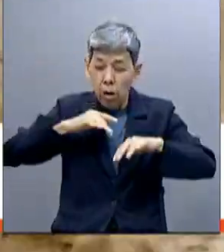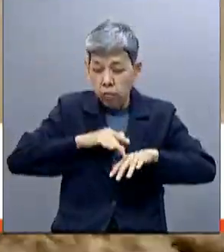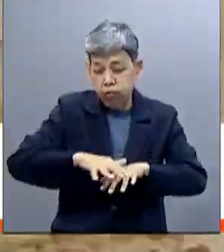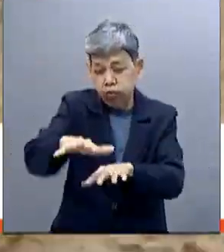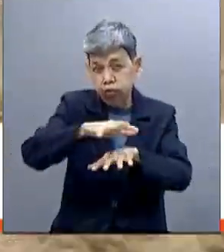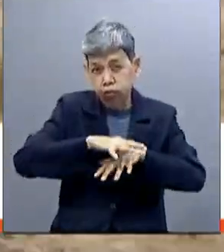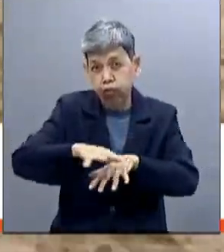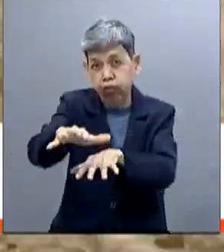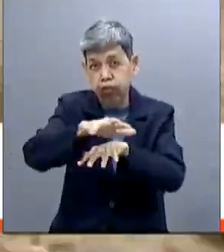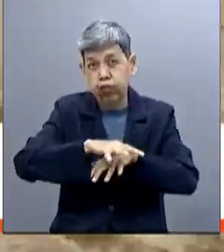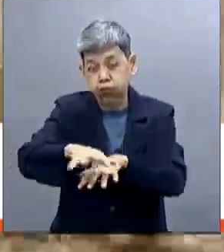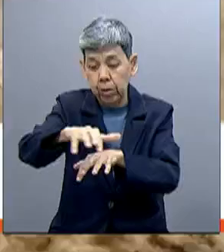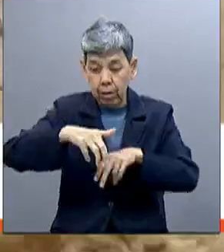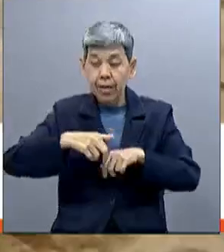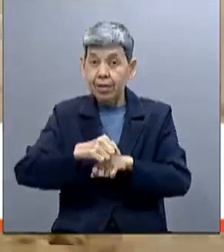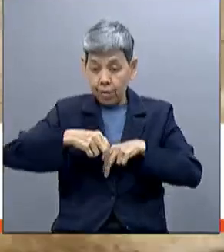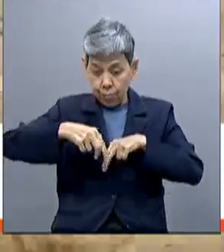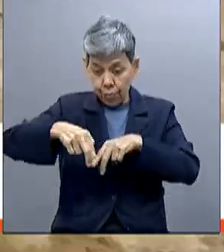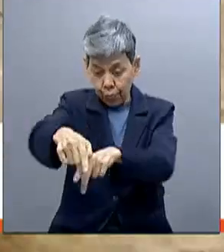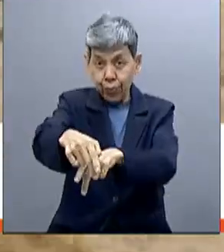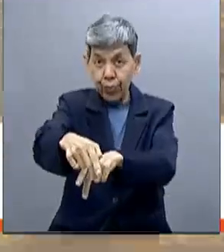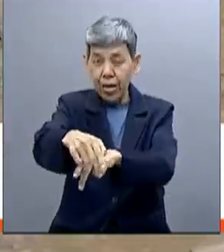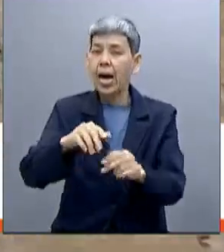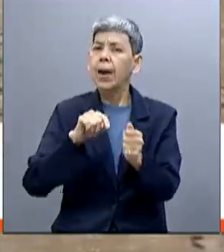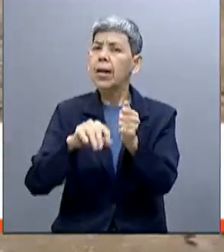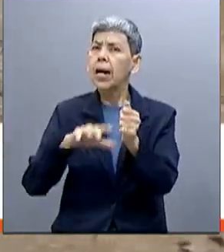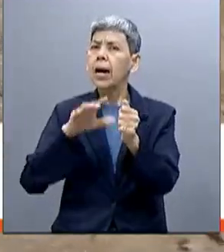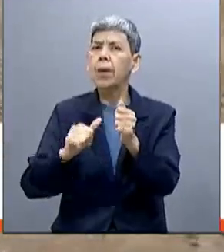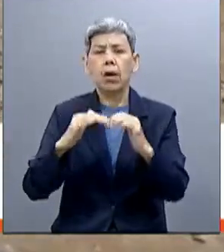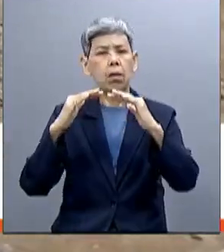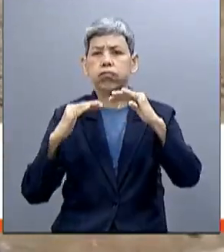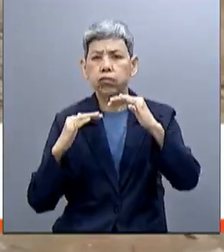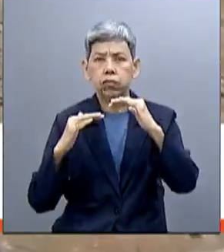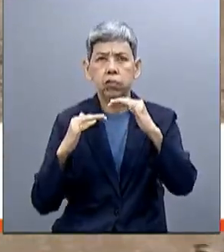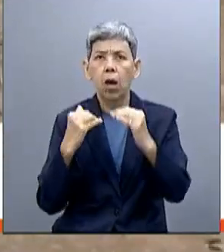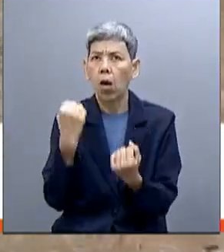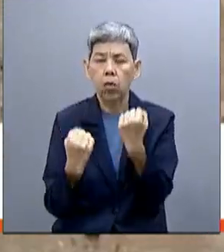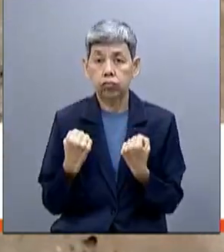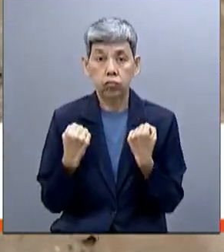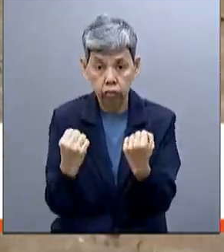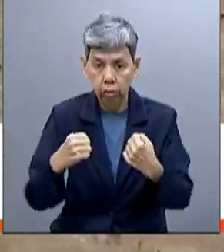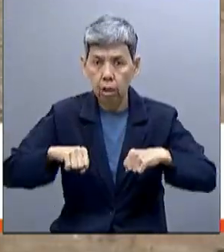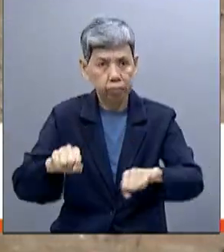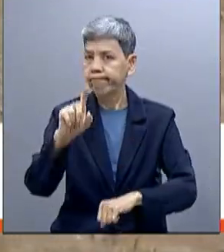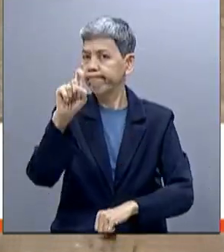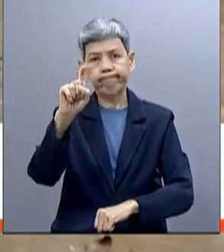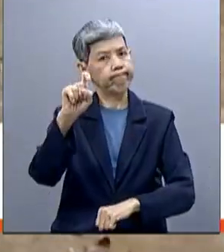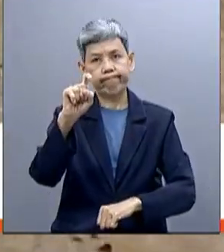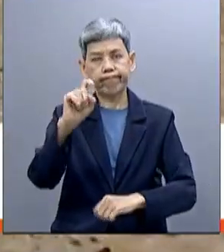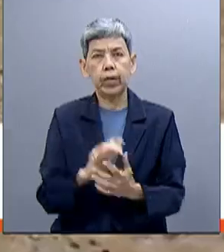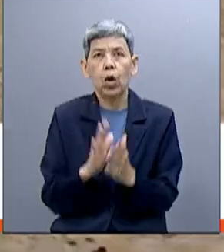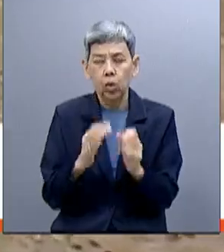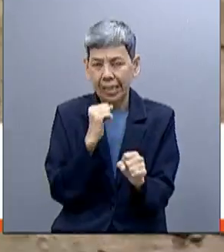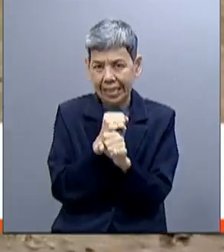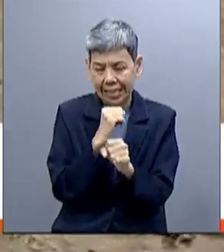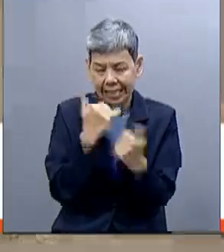านห้วยผา3ในตำบลห้วยผาอำเภอเมืองแม่ฮ่องสอนทรุดตัวรถยนต์ทุกชนิดผ่านไม่ได้ค่ะเจ้าหน้าที่แขว